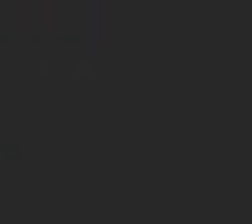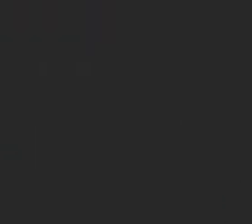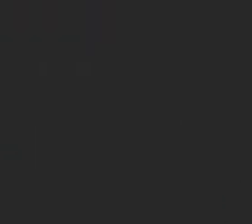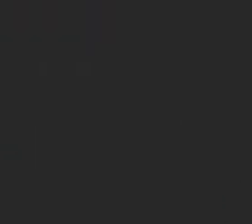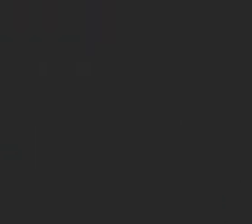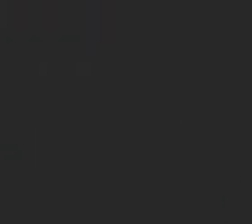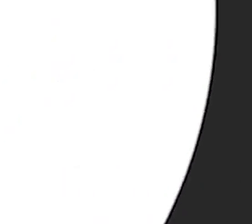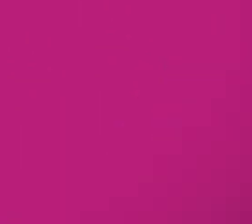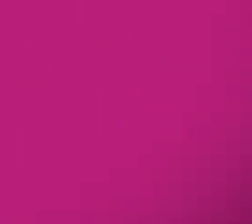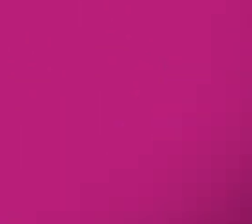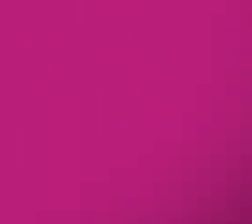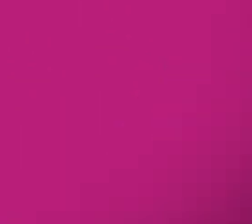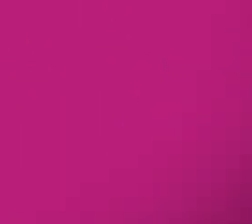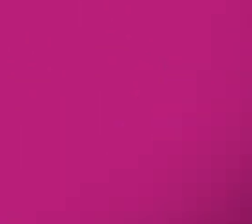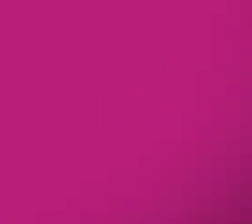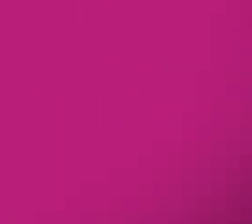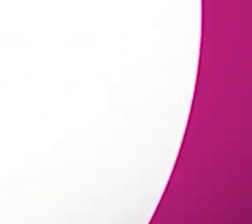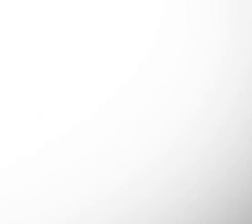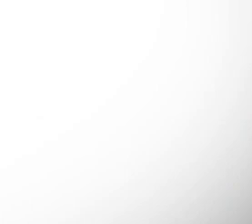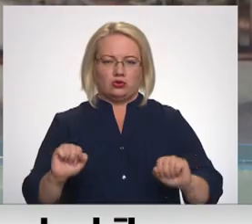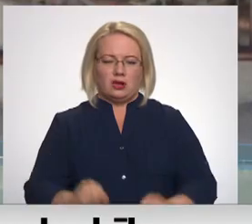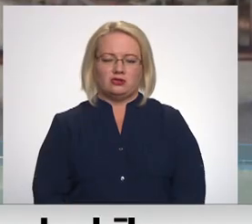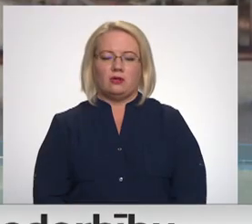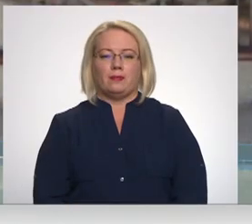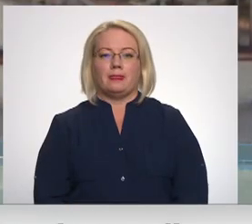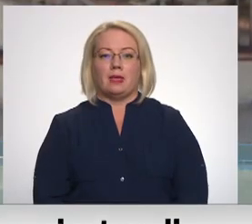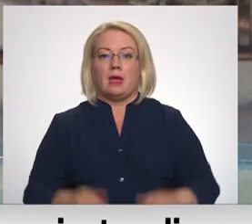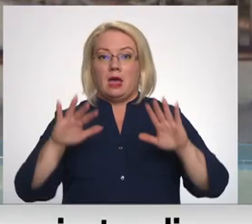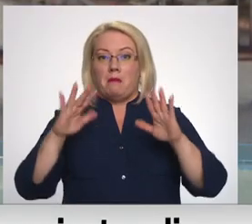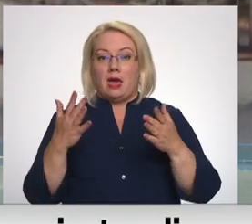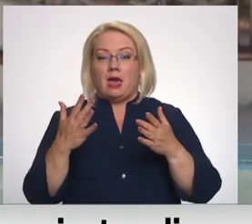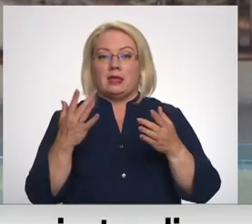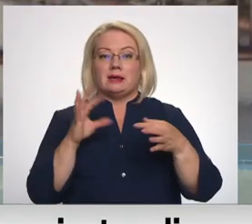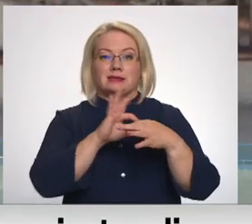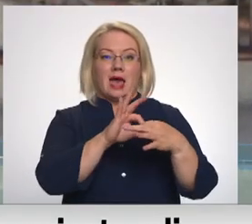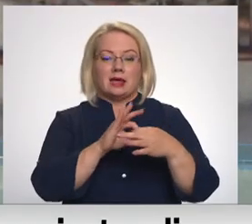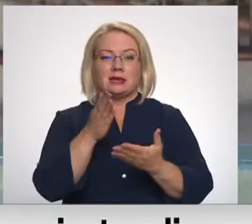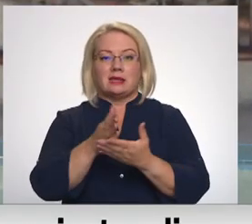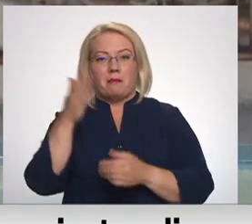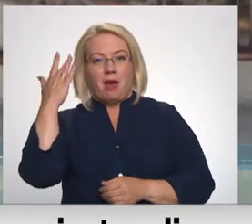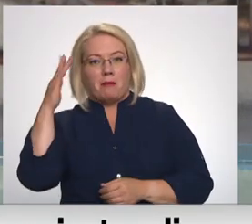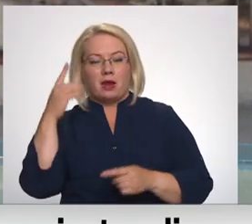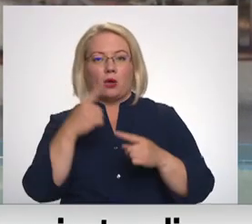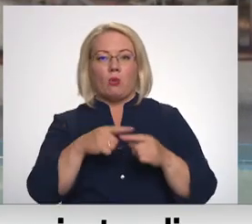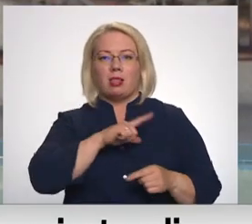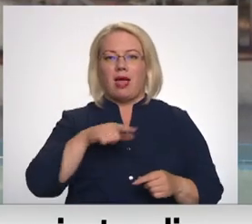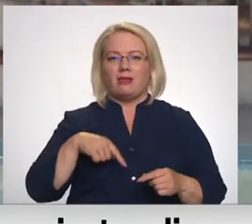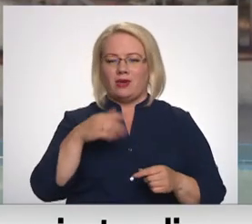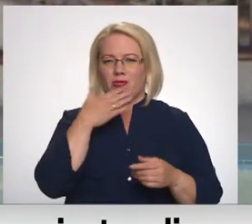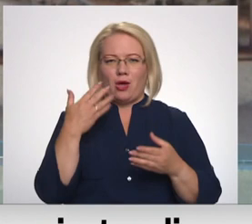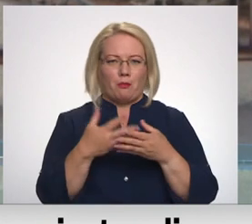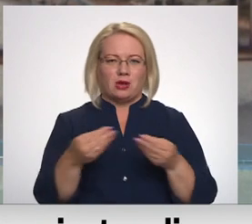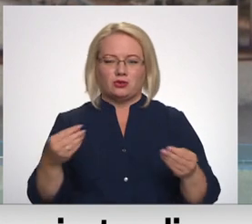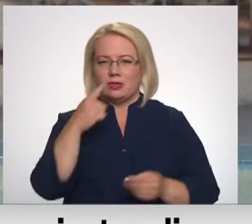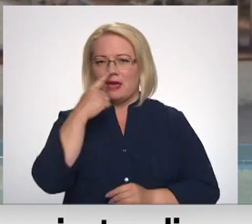Re, viss ēters ir te! Savukārt saiknes starp ASV un Latviju nav pārtrūkušas ne